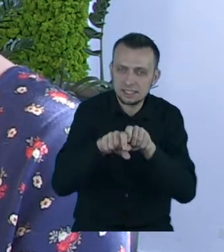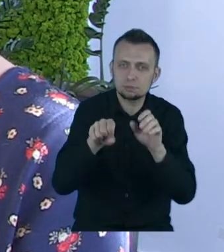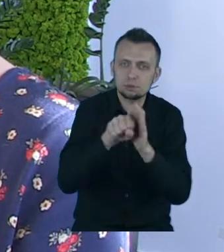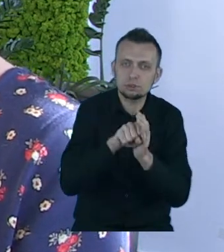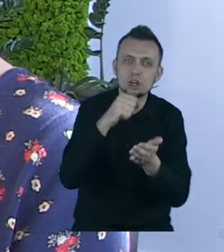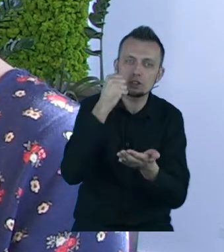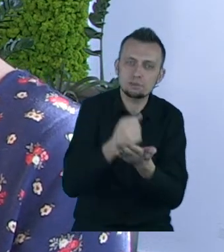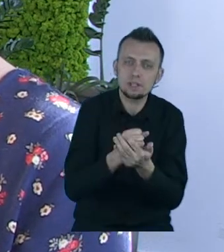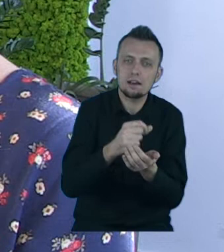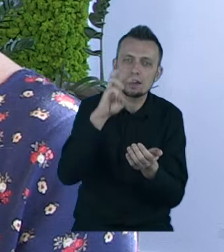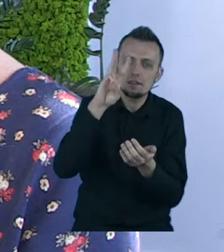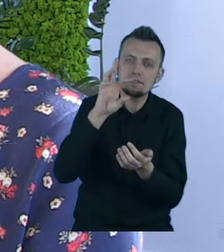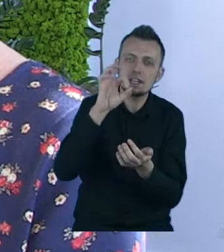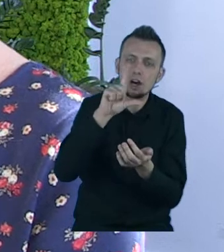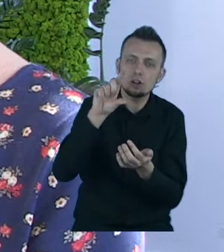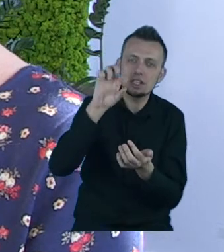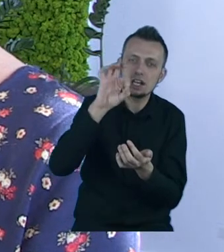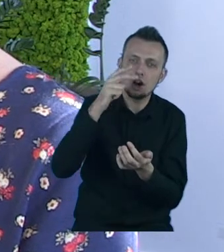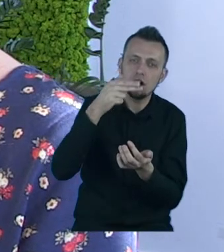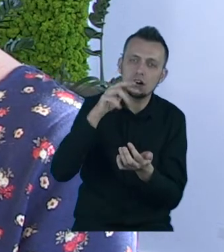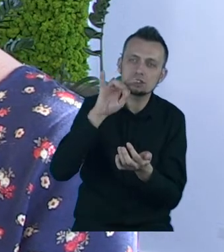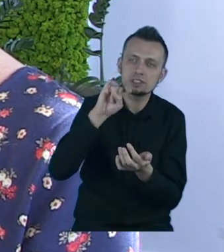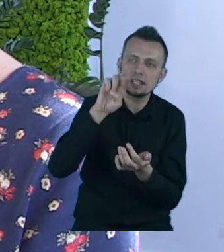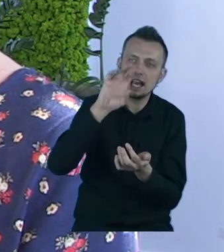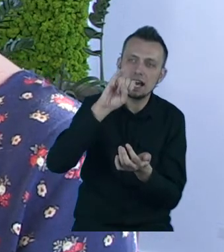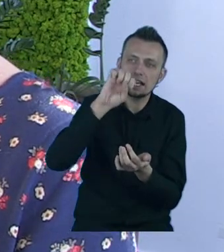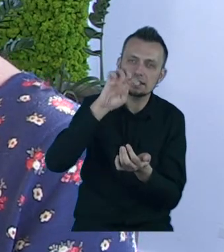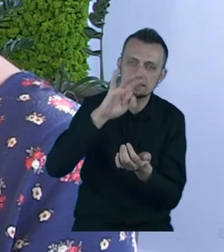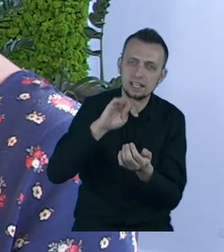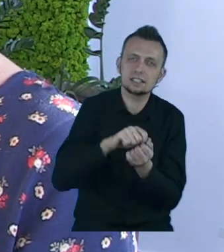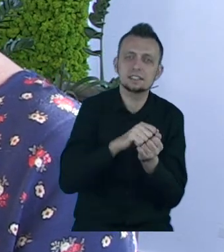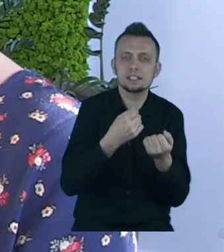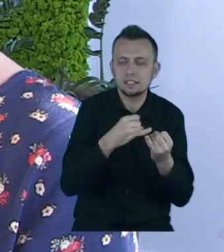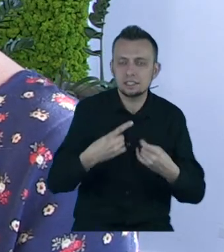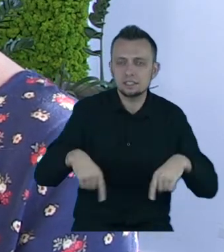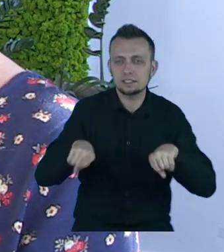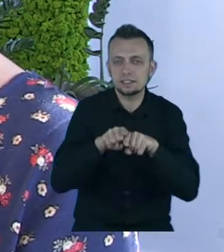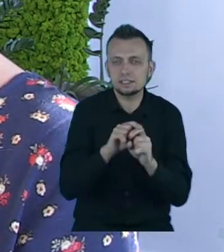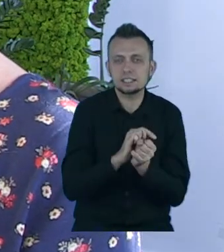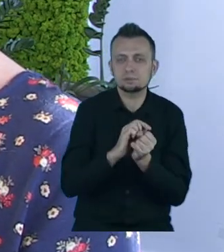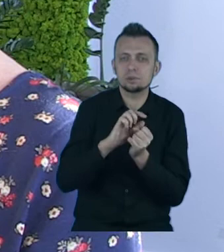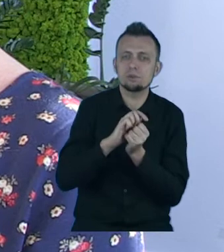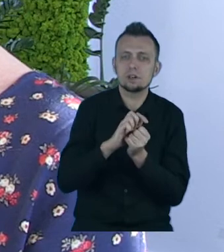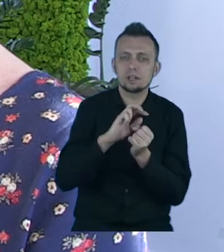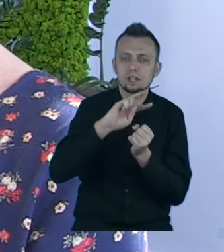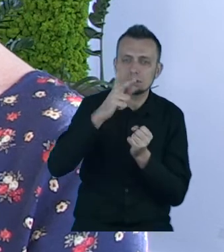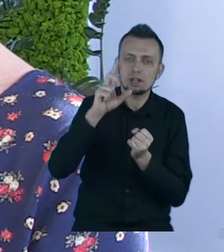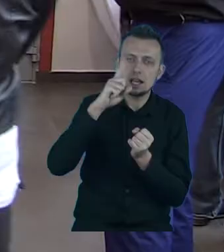do spraw sponsoringu, zespół miasteczka KDK, zespół miasto i zespół